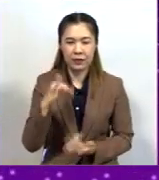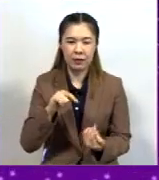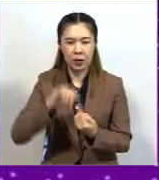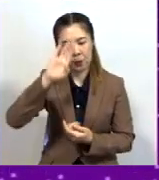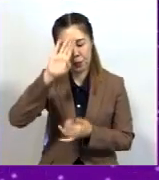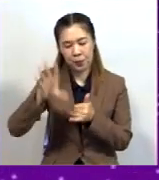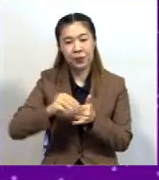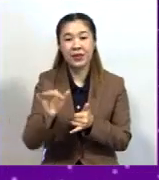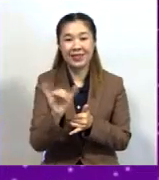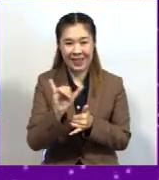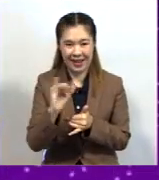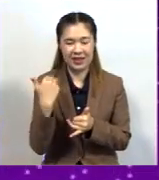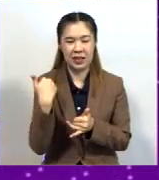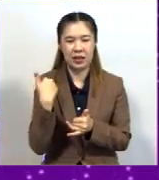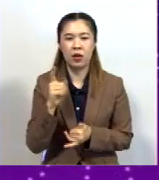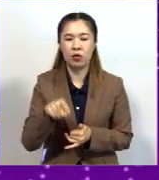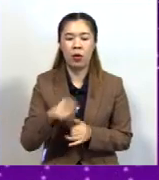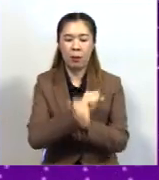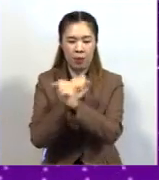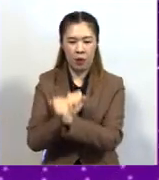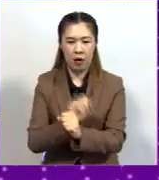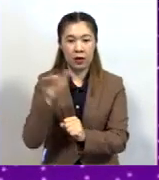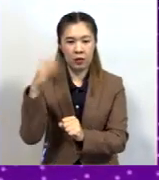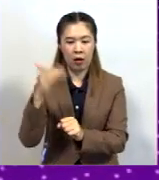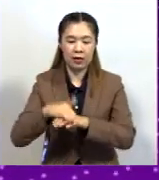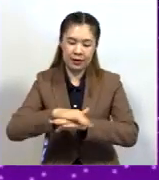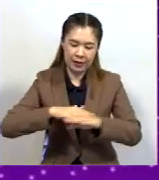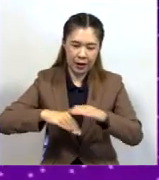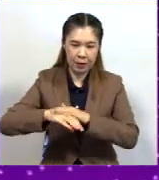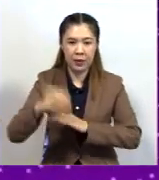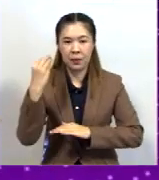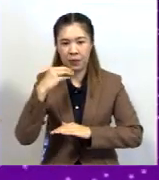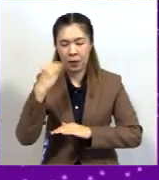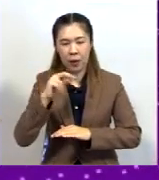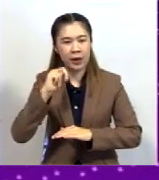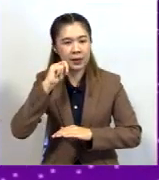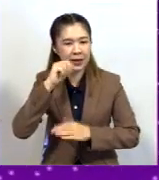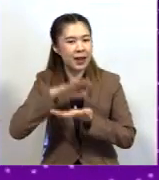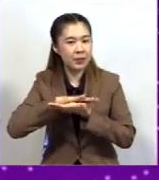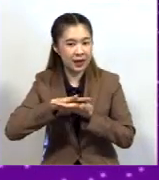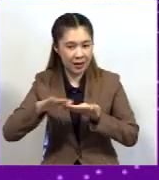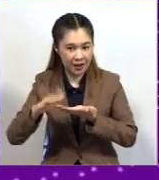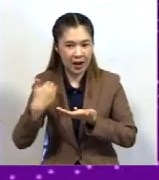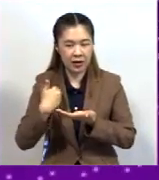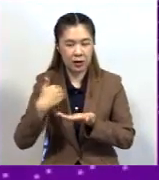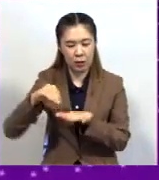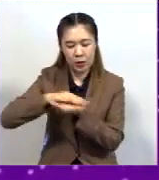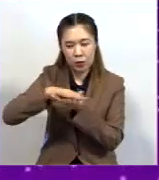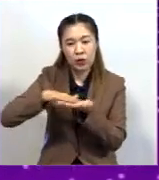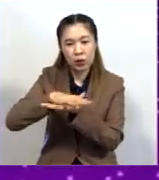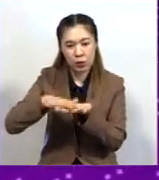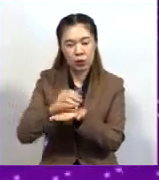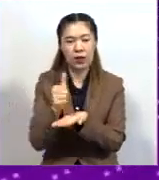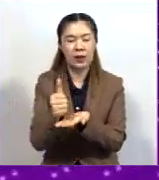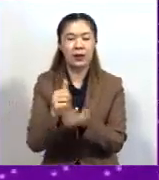เองกันไว้ก่อนที่คุณกลองแก้วเน้นย้ำล้างมือบ่อยๆล้างด้วยน้ำสะอาดก็ได้ล้างด้วยสบู่ถ้ามีโอกาส